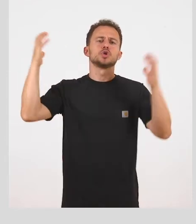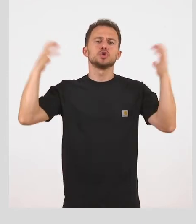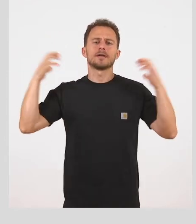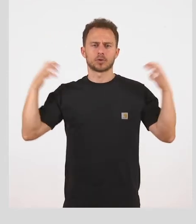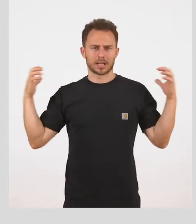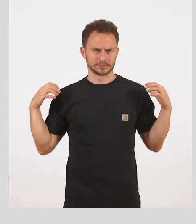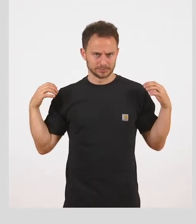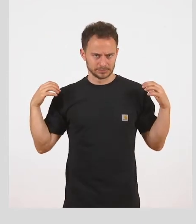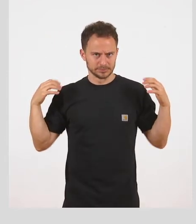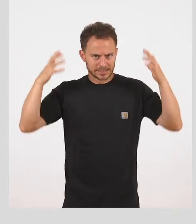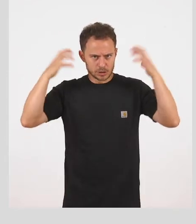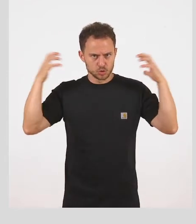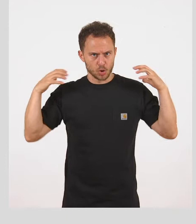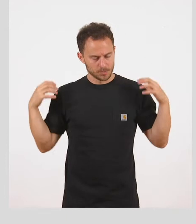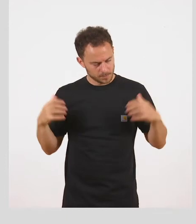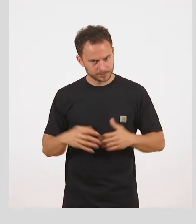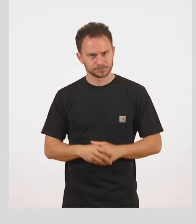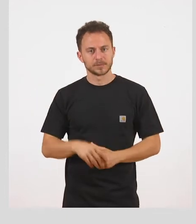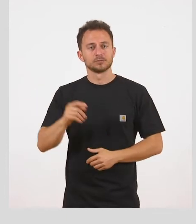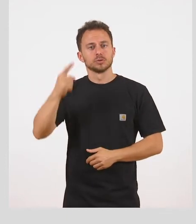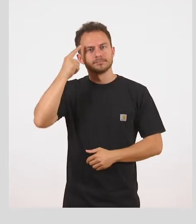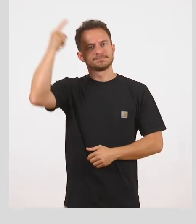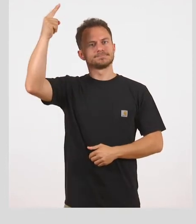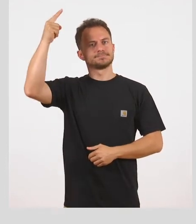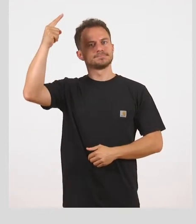οποίος πρώτος διατύπωσε